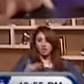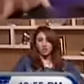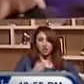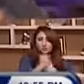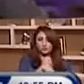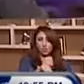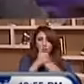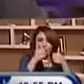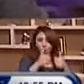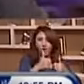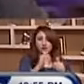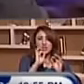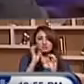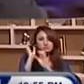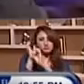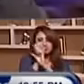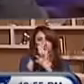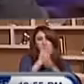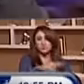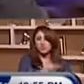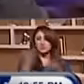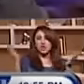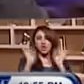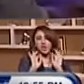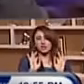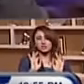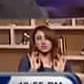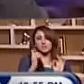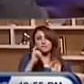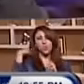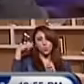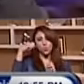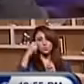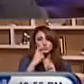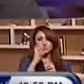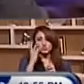الوزارة، زي وزارة التموين او وزارة الشباب.